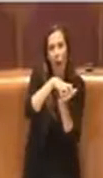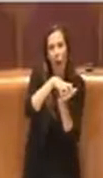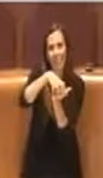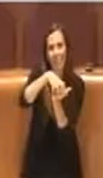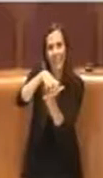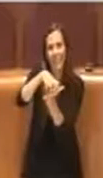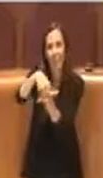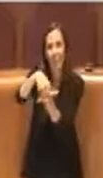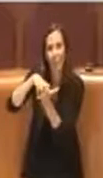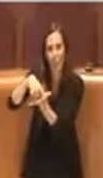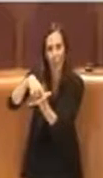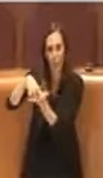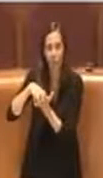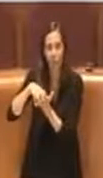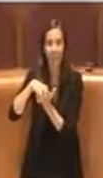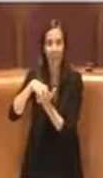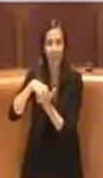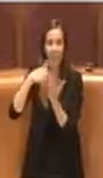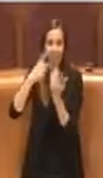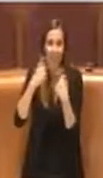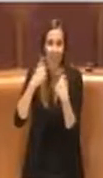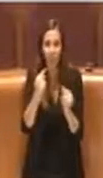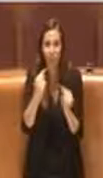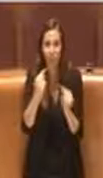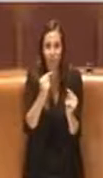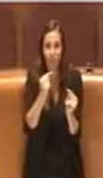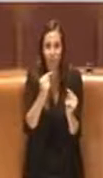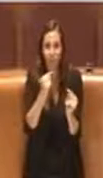recepiti in fase di discussione durante